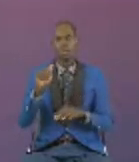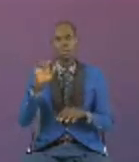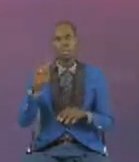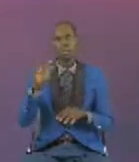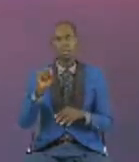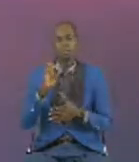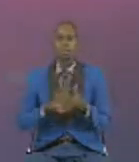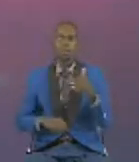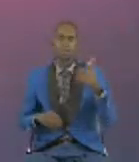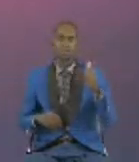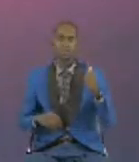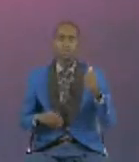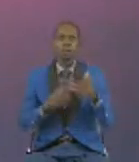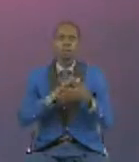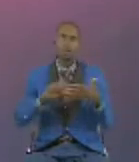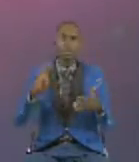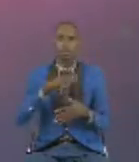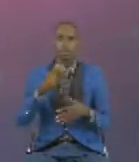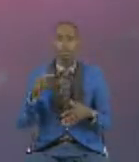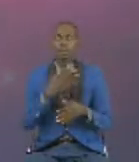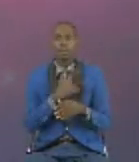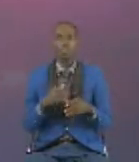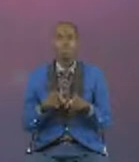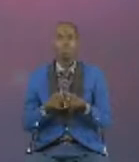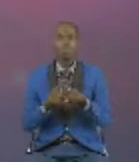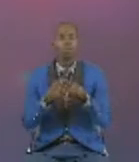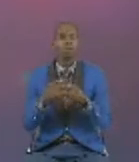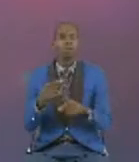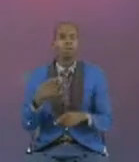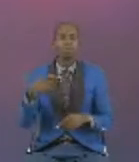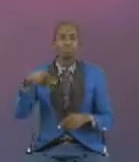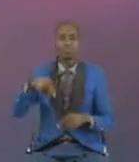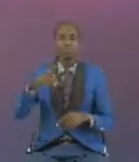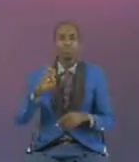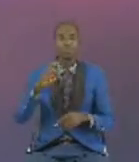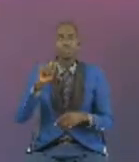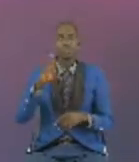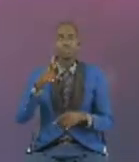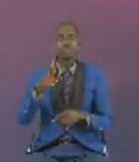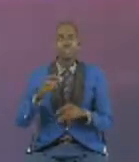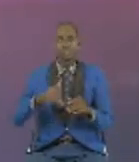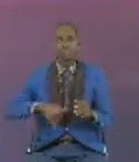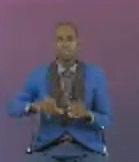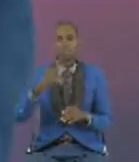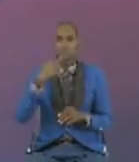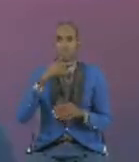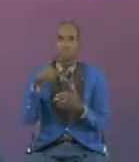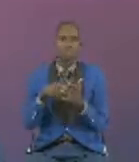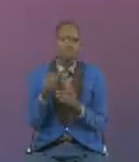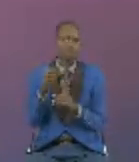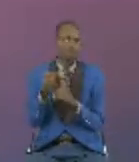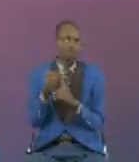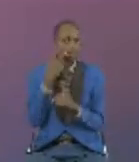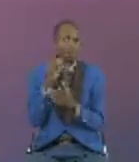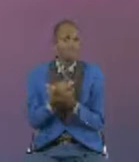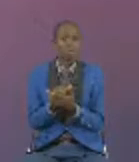verset 44. Comme Pierre prononçait encore ces mots. Voyez cela.